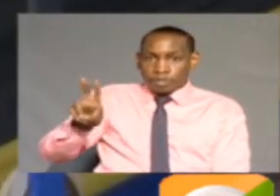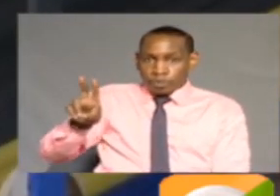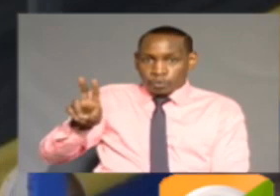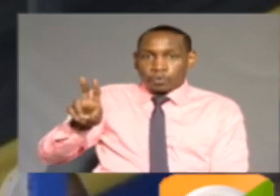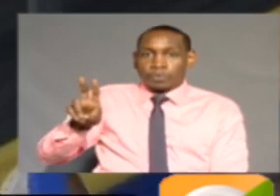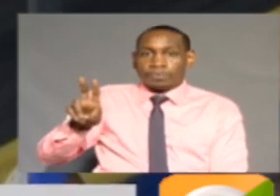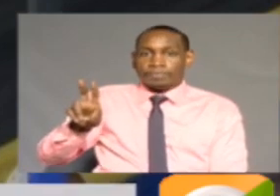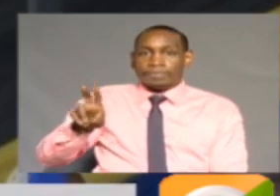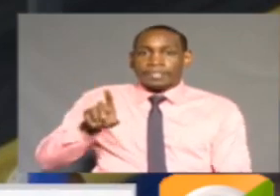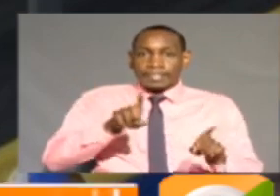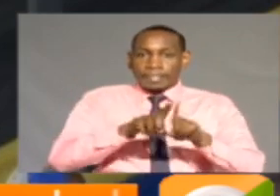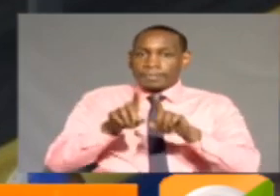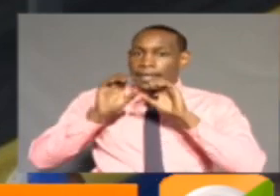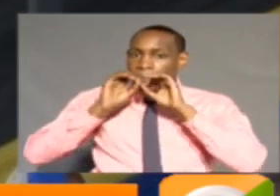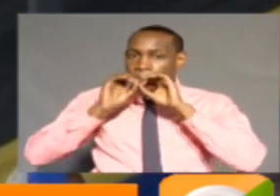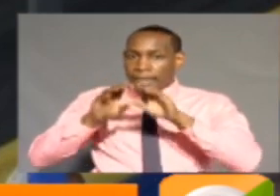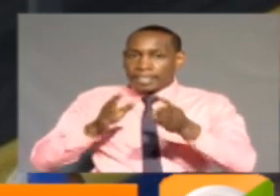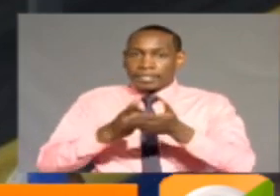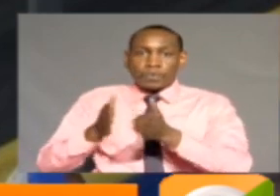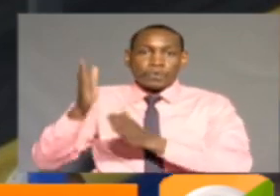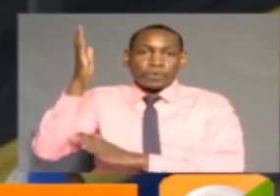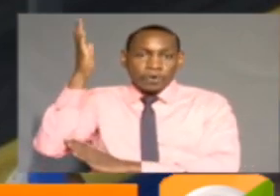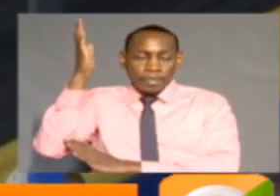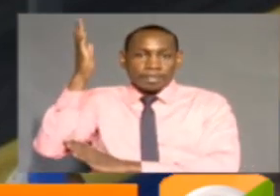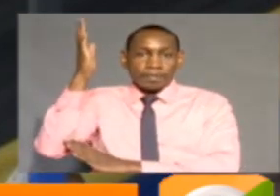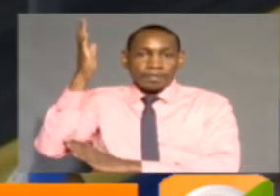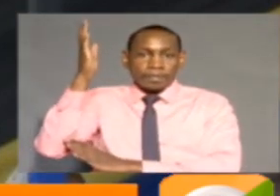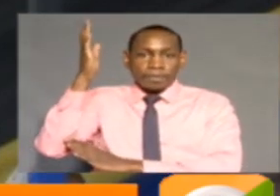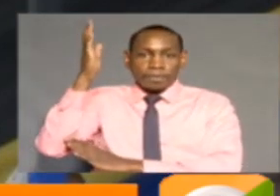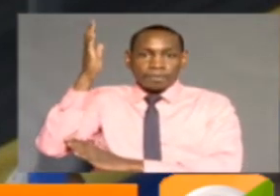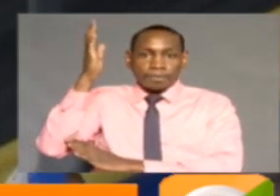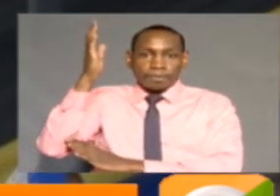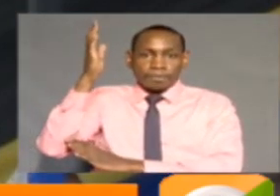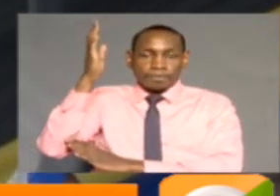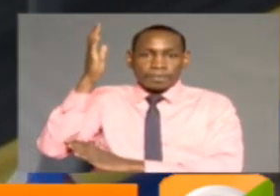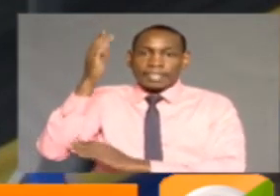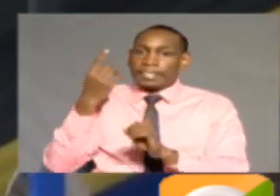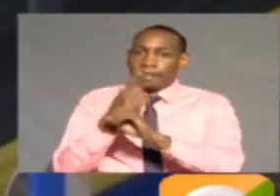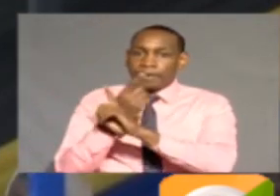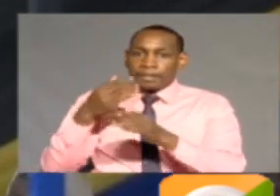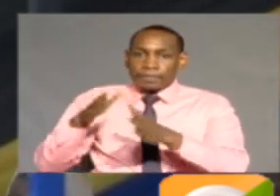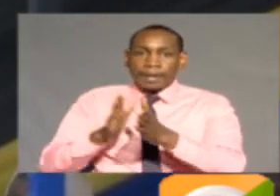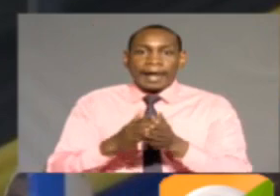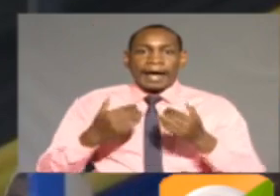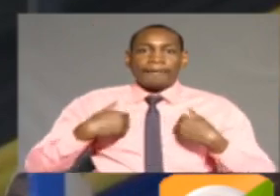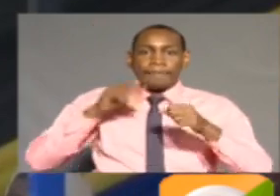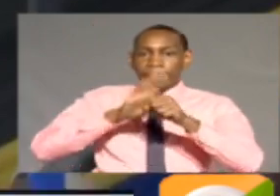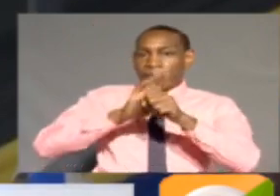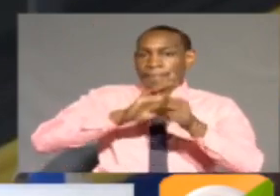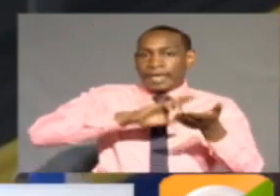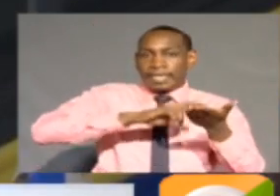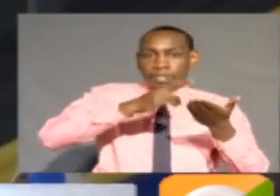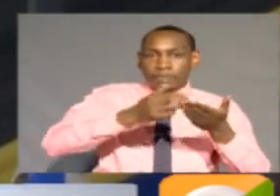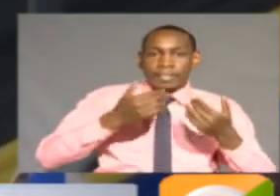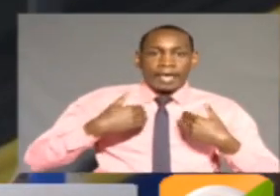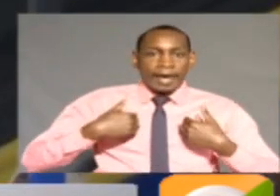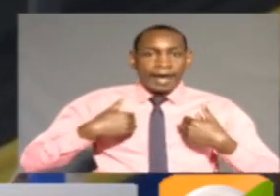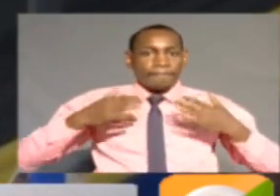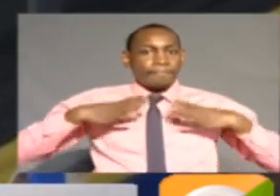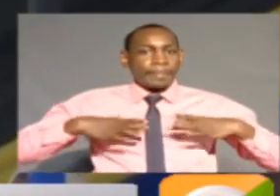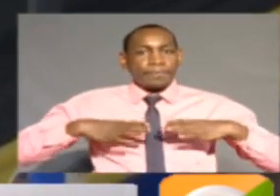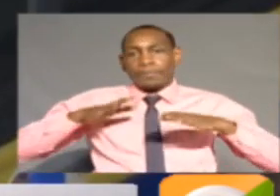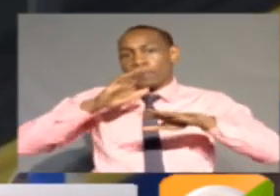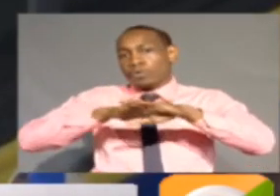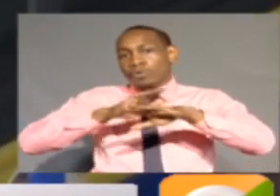mataifa ambayo yamebarikiwa na Mwenyezi Mungu kwa rutuba mingi, mali ni mingi. Tuko na wananchi